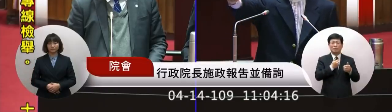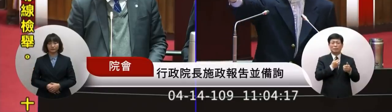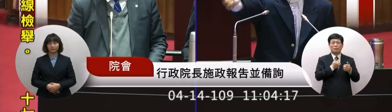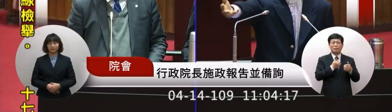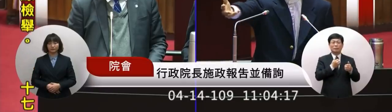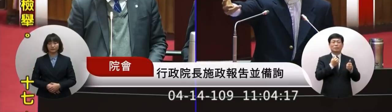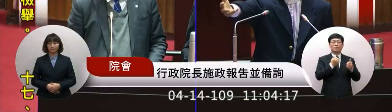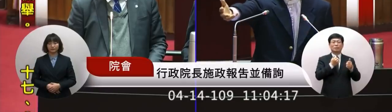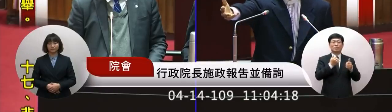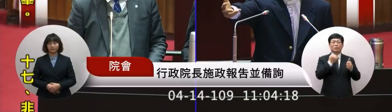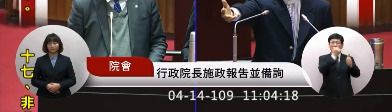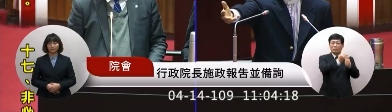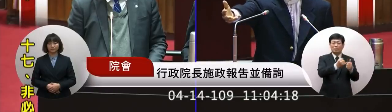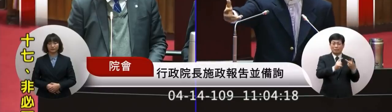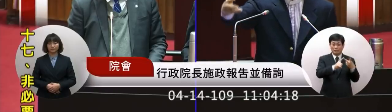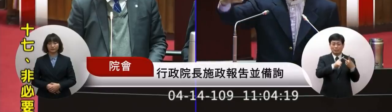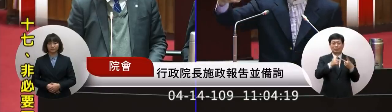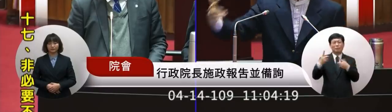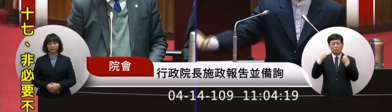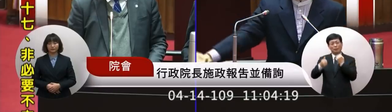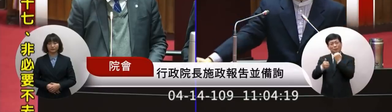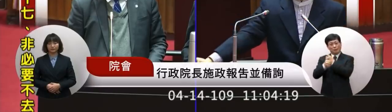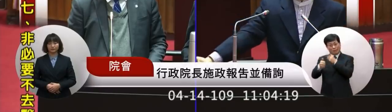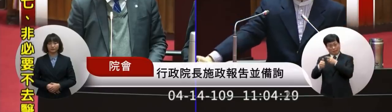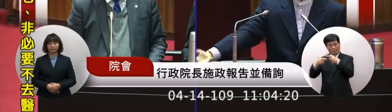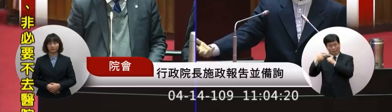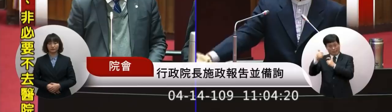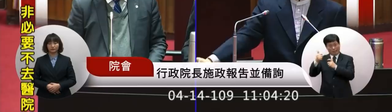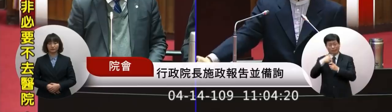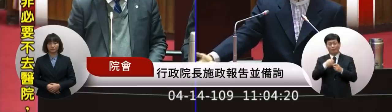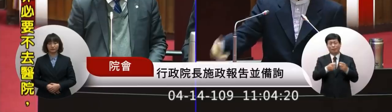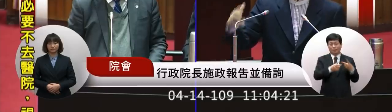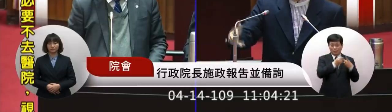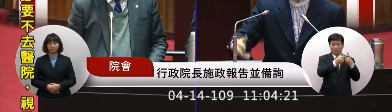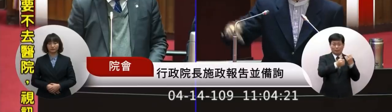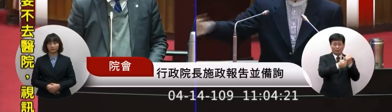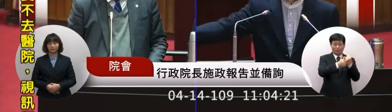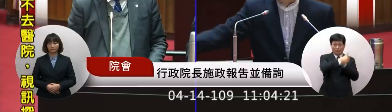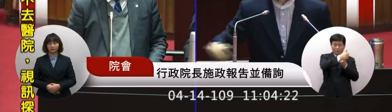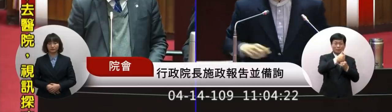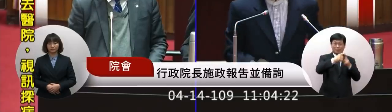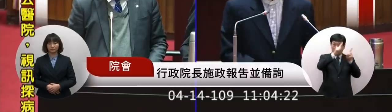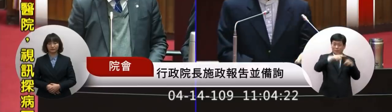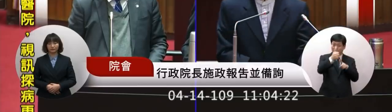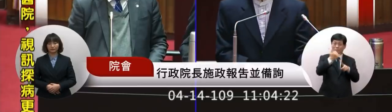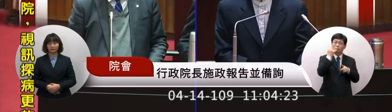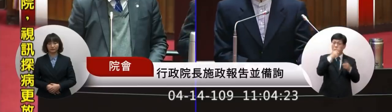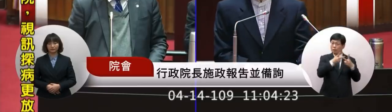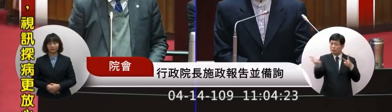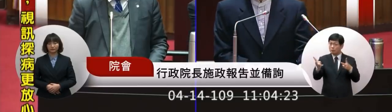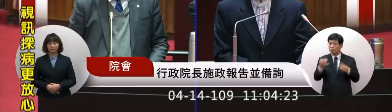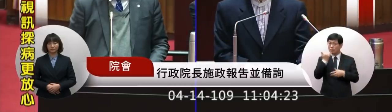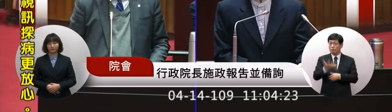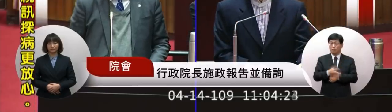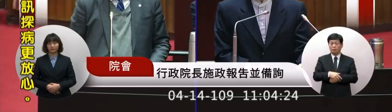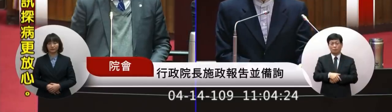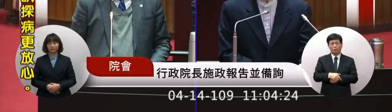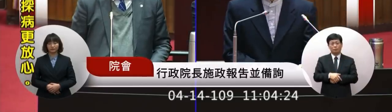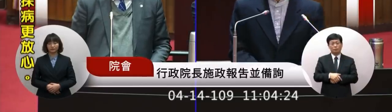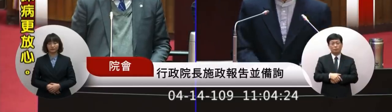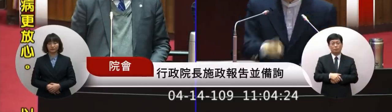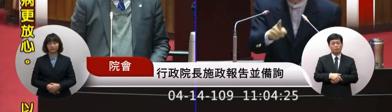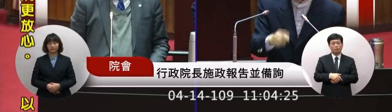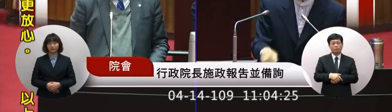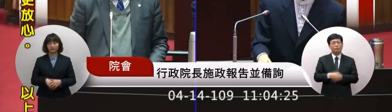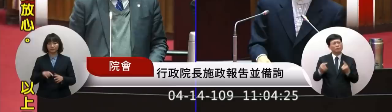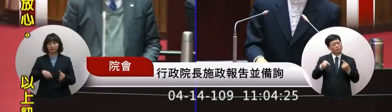来去嫁的叫李先生，后来结婚的叫张先生，张先生可不可以去？ 不啊，哇